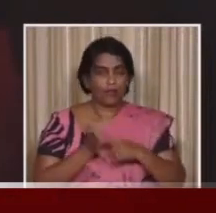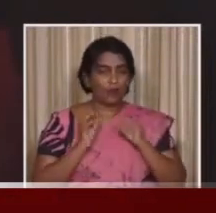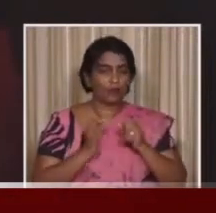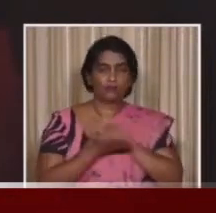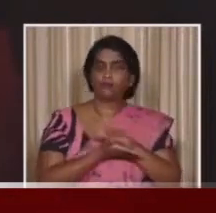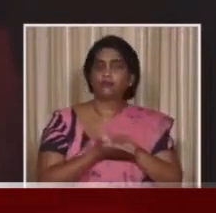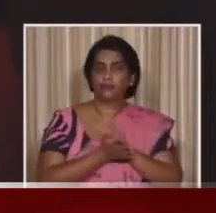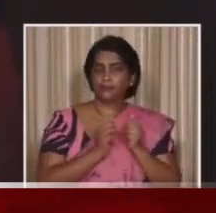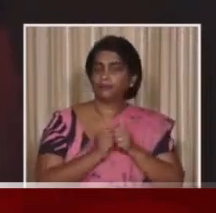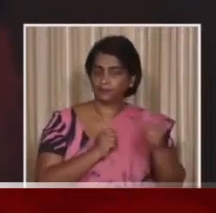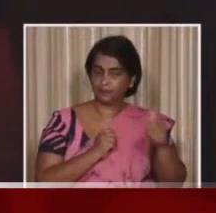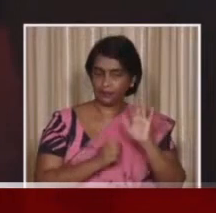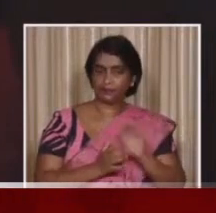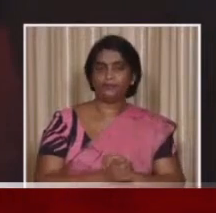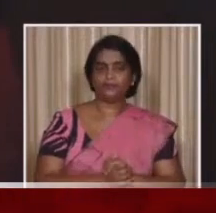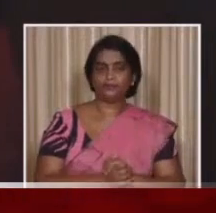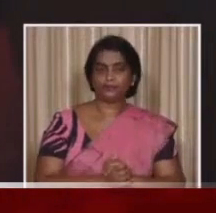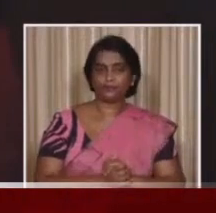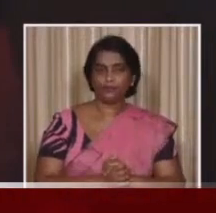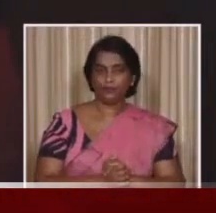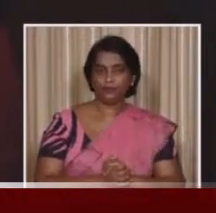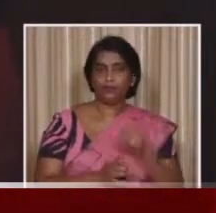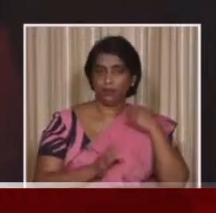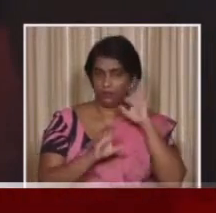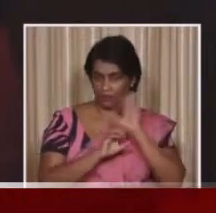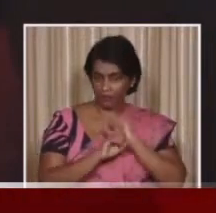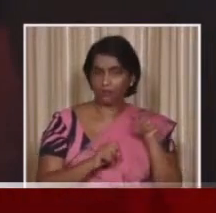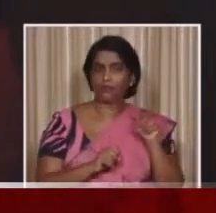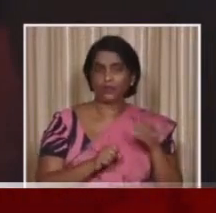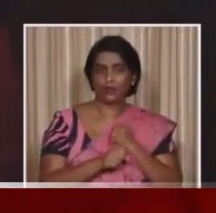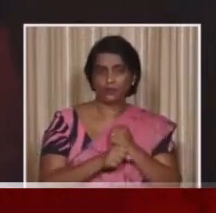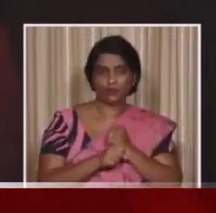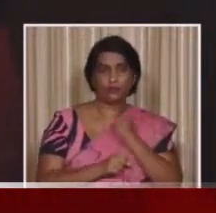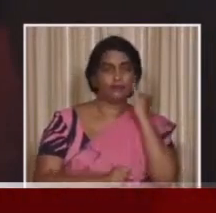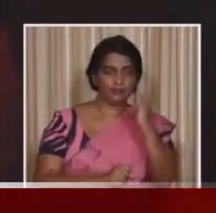கூற வேண்டியவர்களை சட்டத்திற்கு முன் கொண்டு வந்தோம். அதற்காக